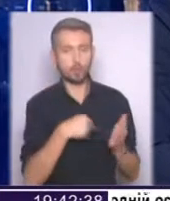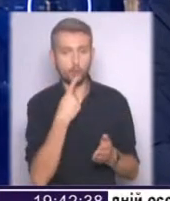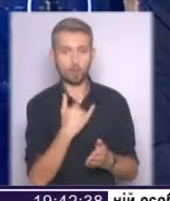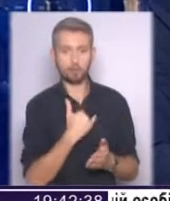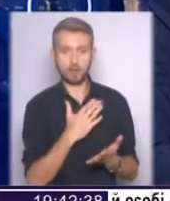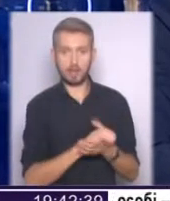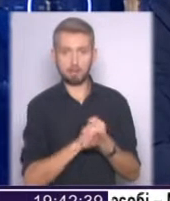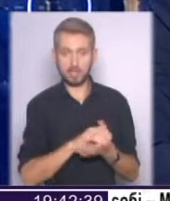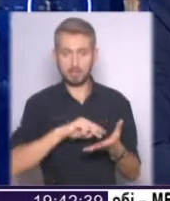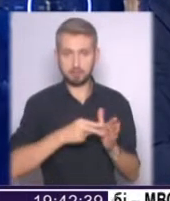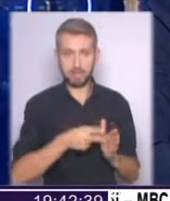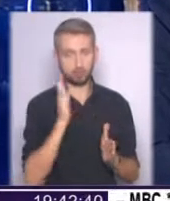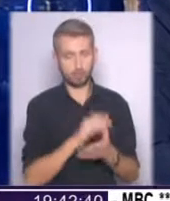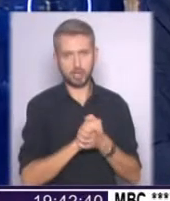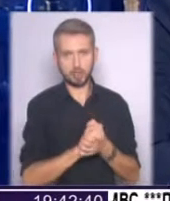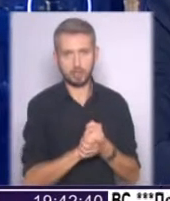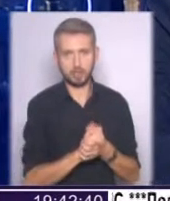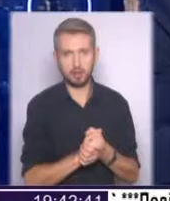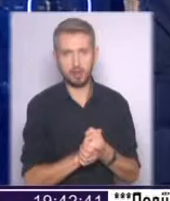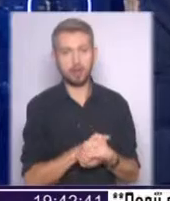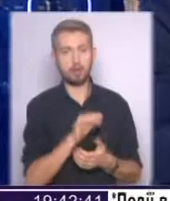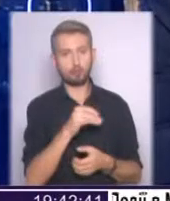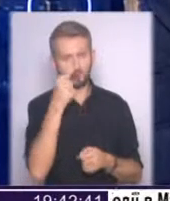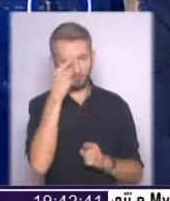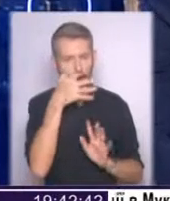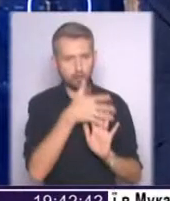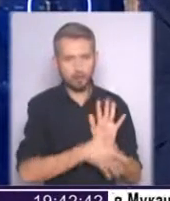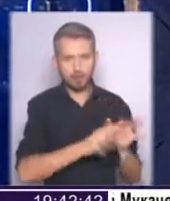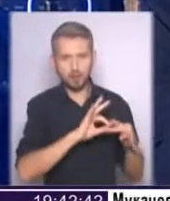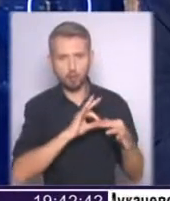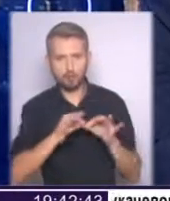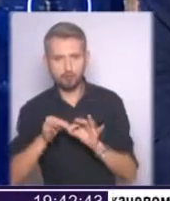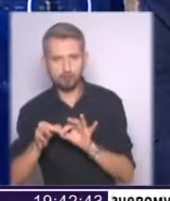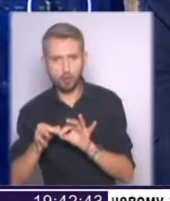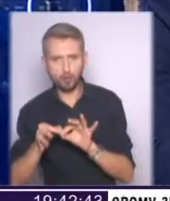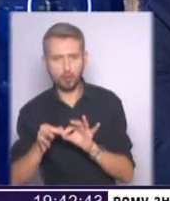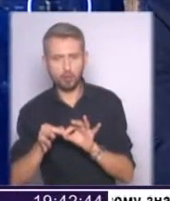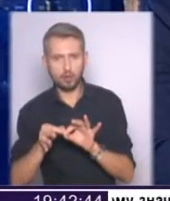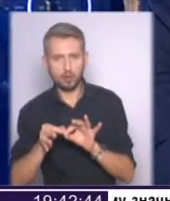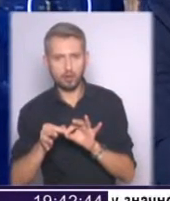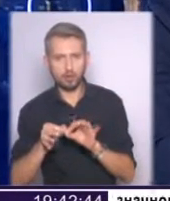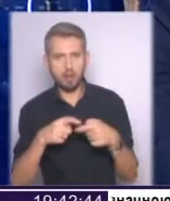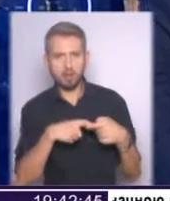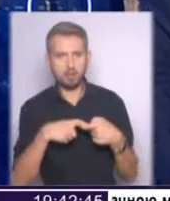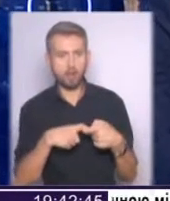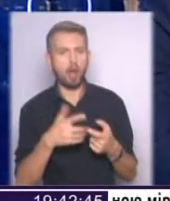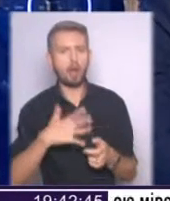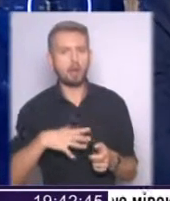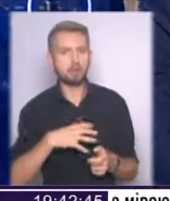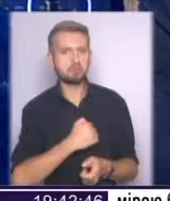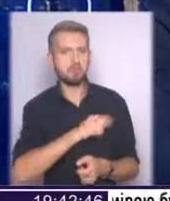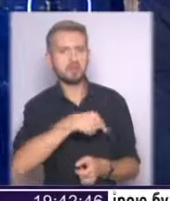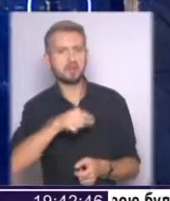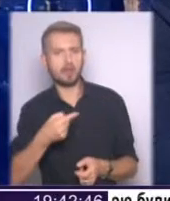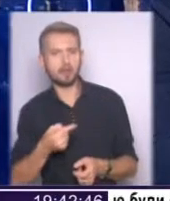план і буде мир, то зрозуміти логічно, скажімо так, ланцюжок, а для чого тоді потрібна